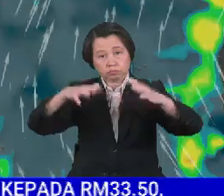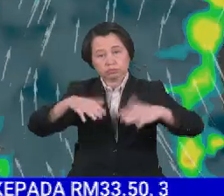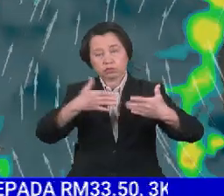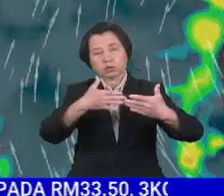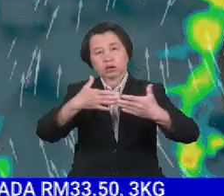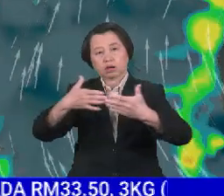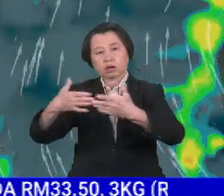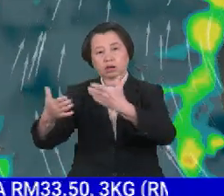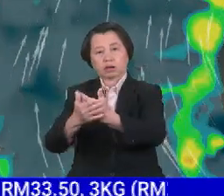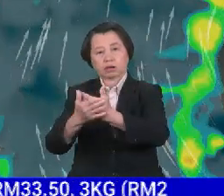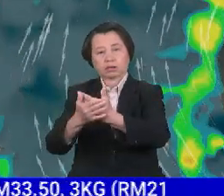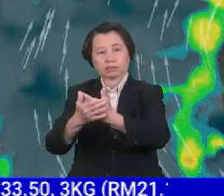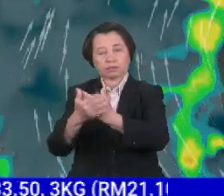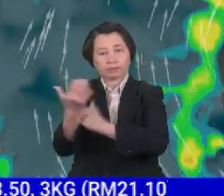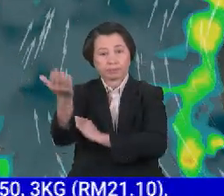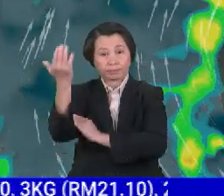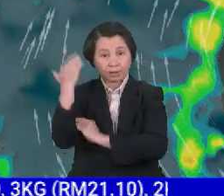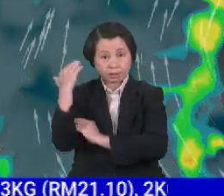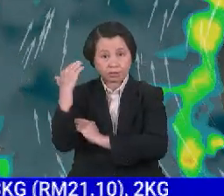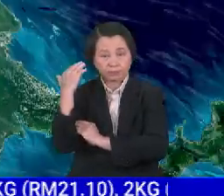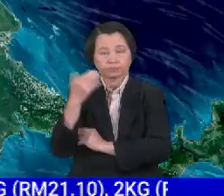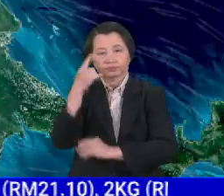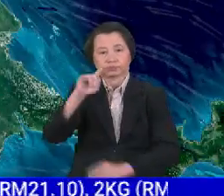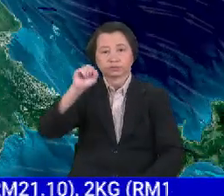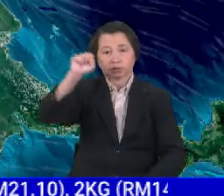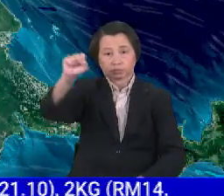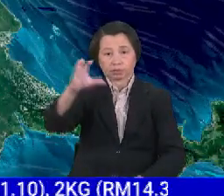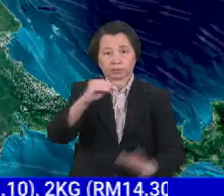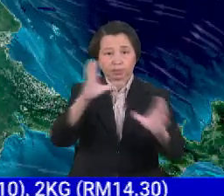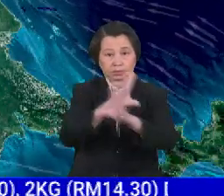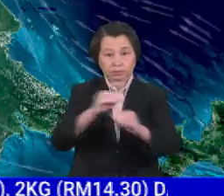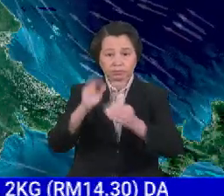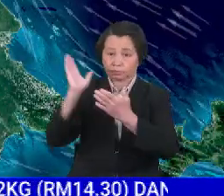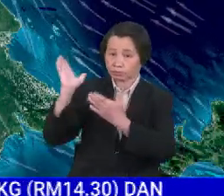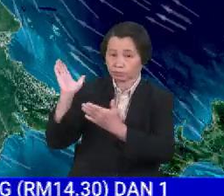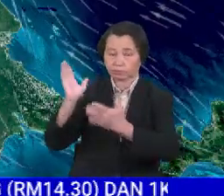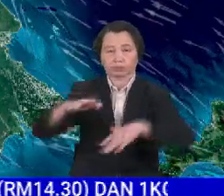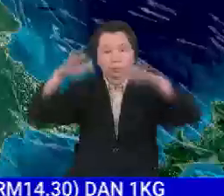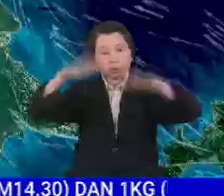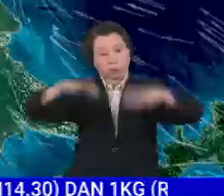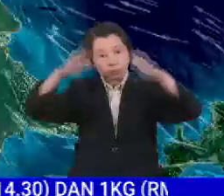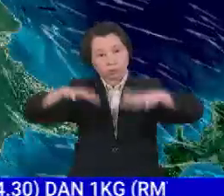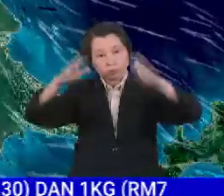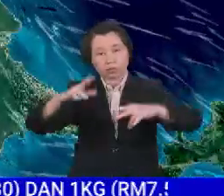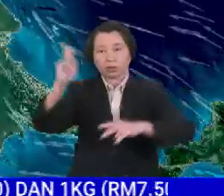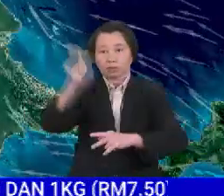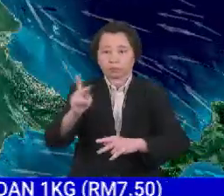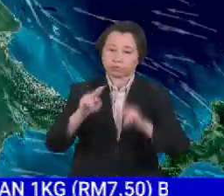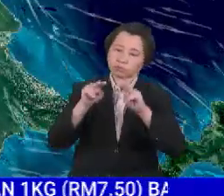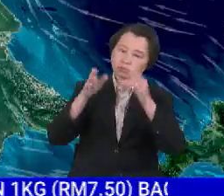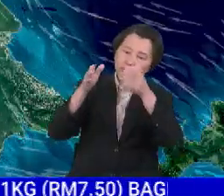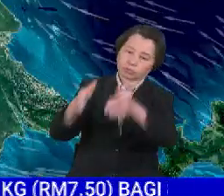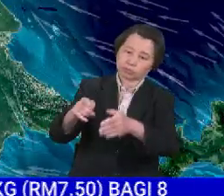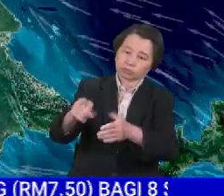berlarutan sehingga ke lewat pagi. Bagi negeri Sabah dan Sarawak pula, hujan serta ribut petir dilihat lebih tertumpu